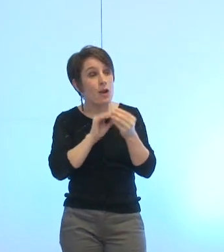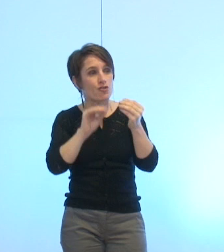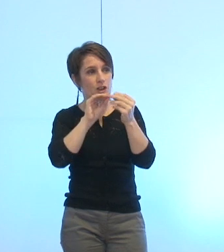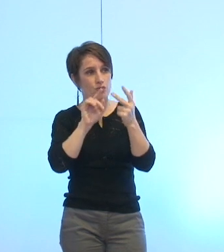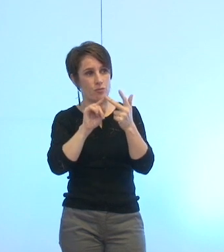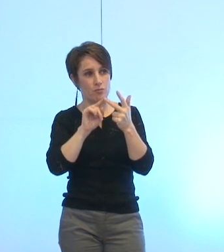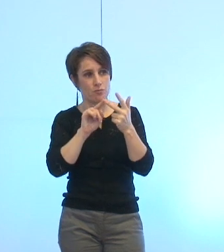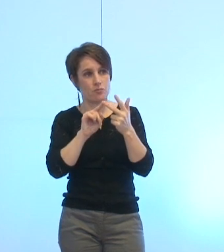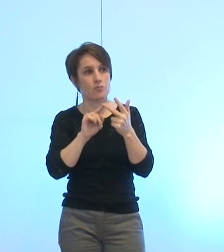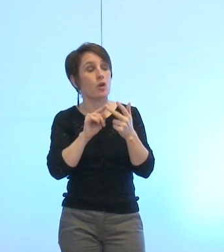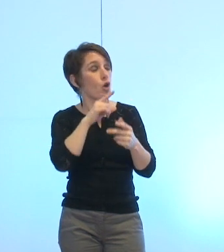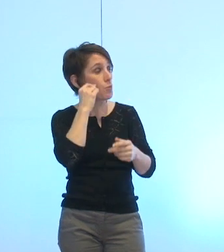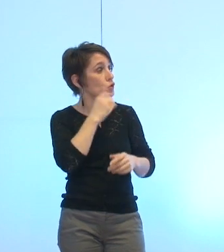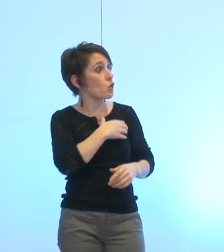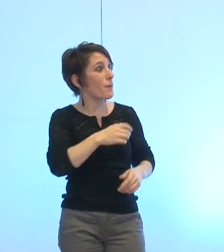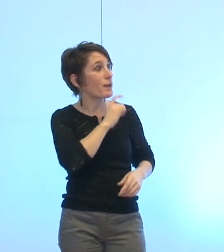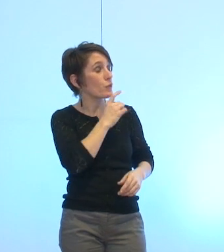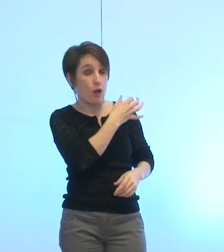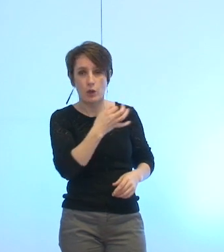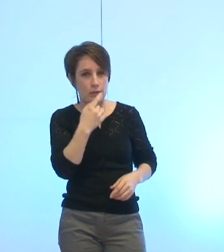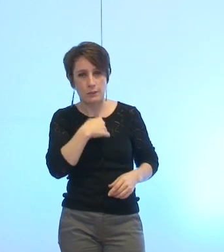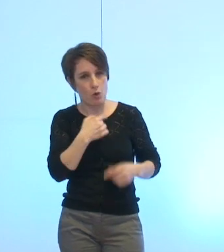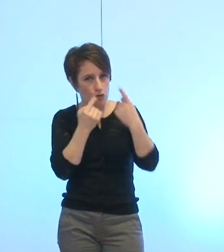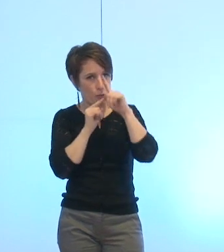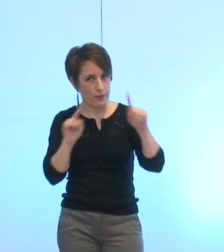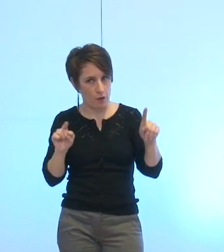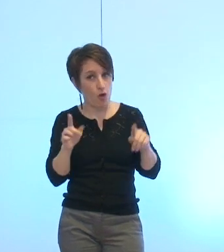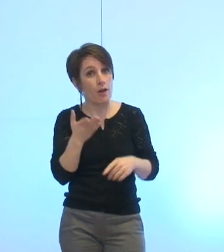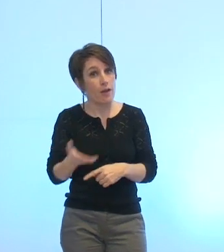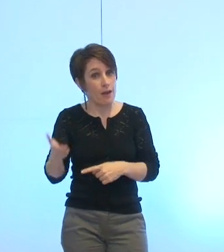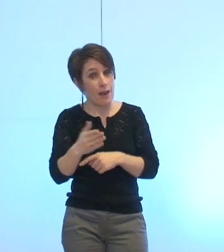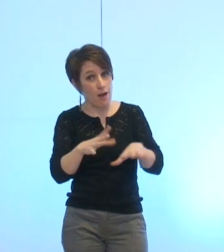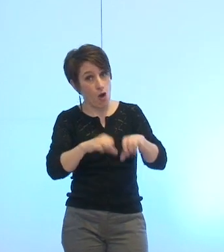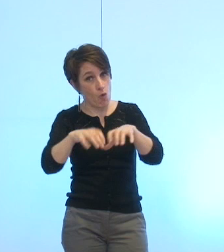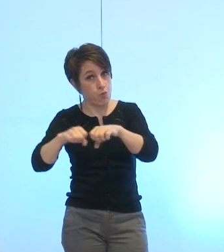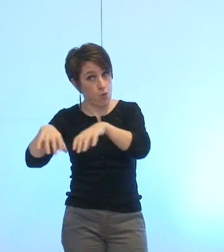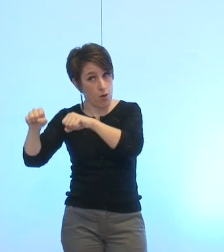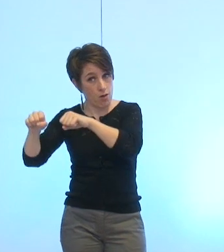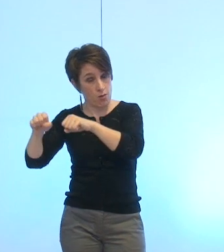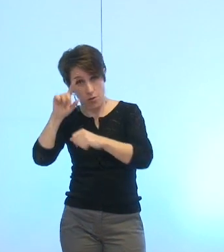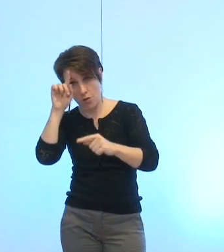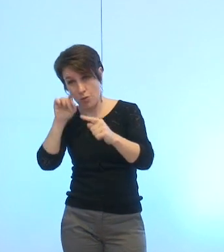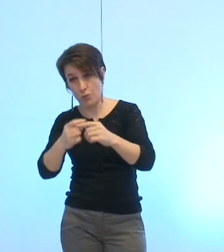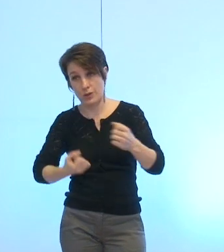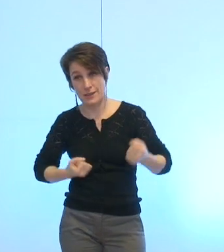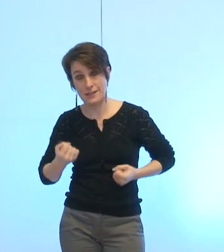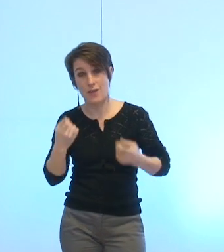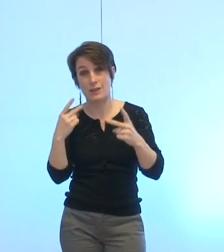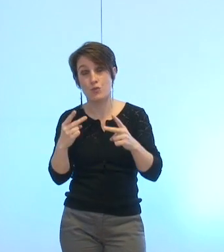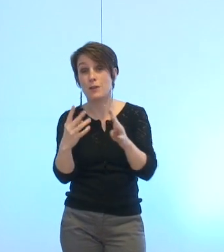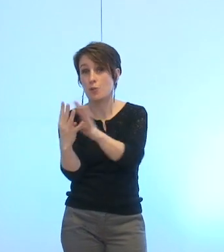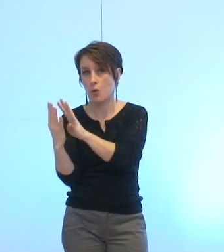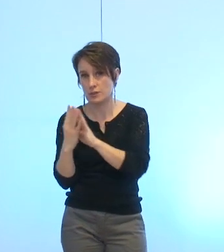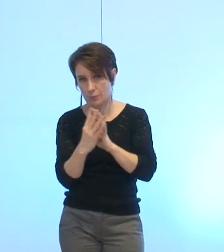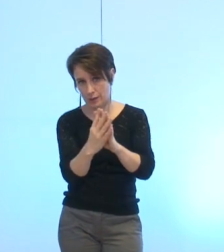avez évoqué Monsieur le Maire tout à l'heure que ces emplois étaient entièrement dédié à un service public de proximité